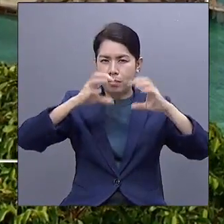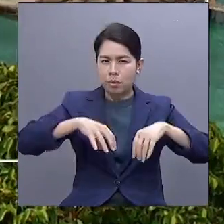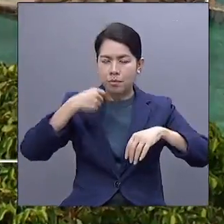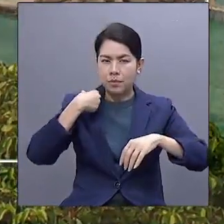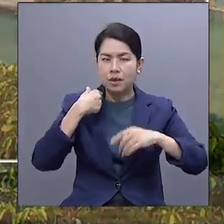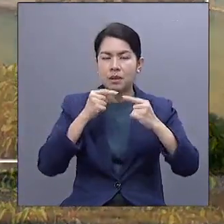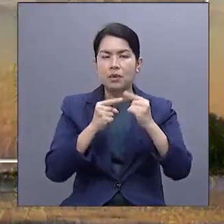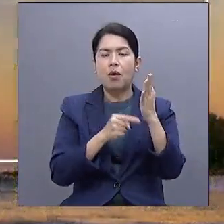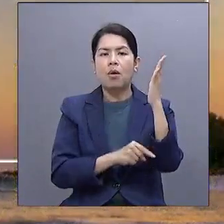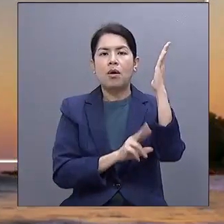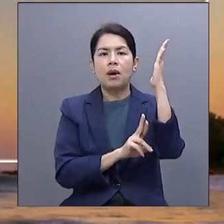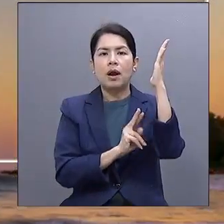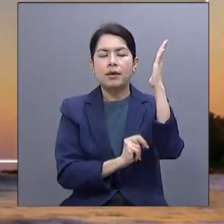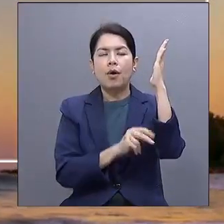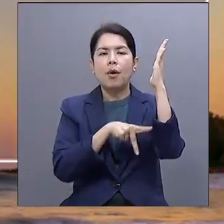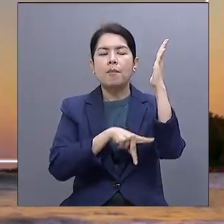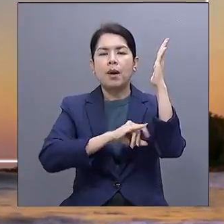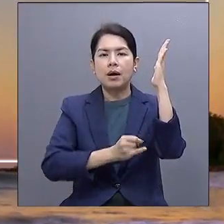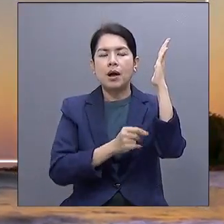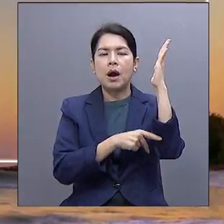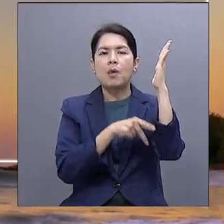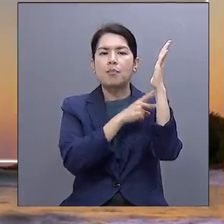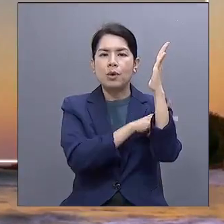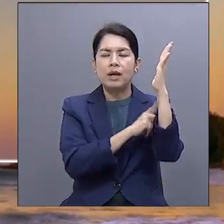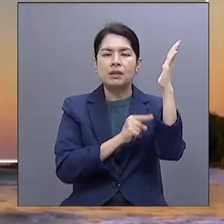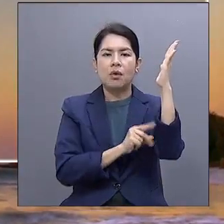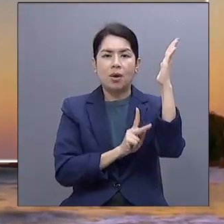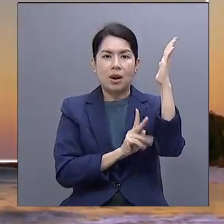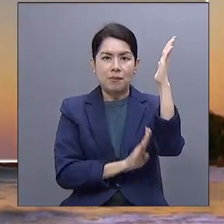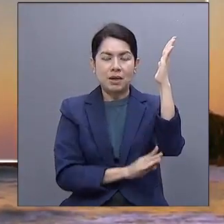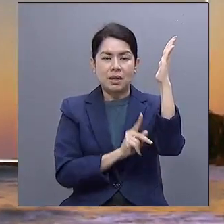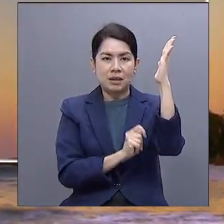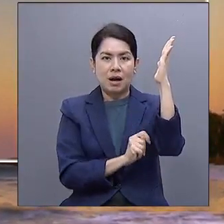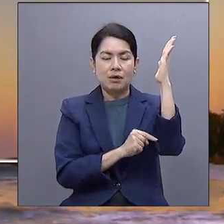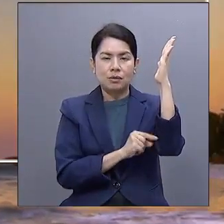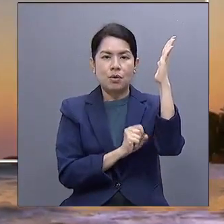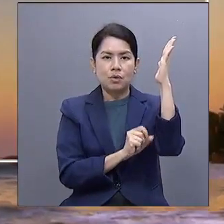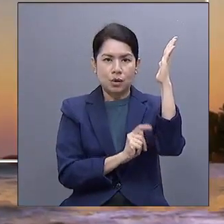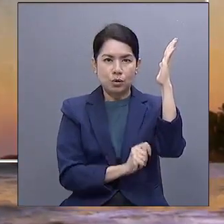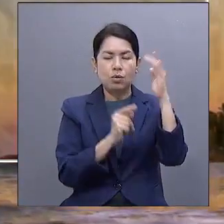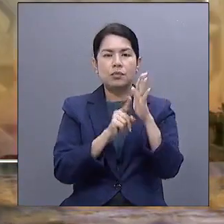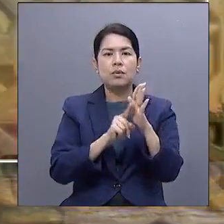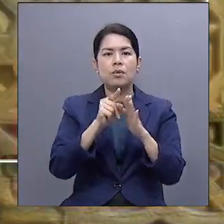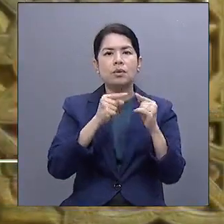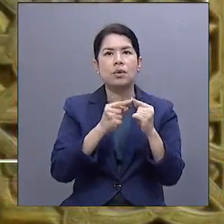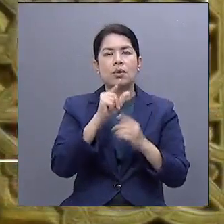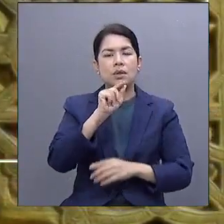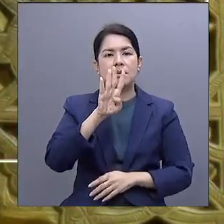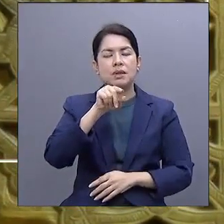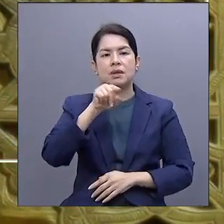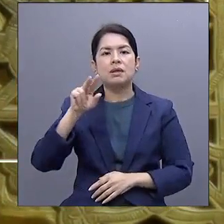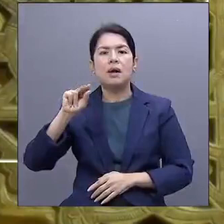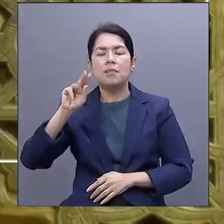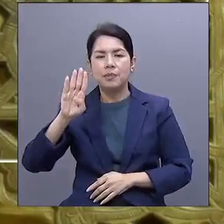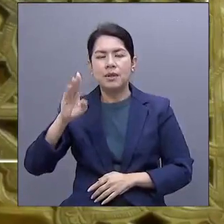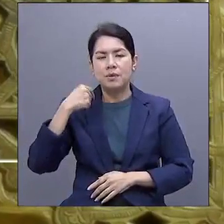หวัดระนองพังงาภูเก็ตกระบี่ตรังและสตูลอุณหภูมิระหว่าง 24-34 องศาเซลเซียสอ่าวไทยทะเลมีคลื่นสูงประมา